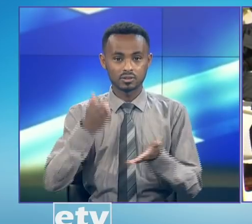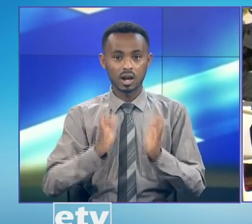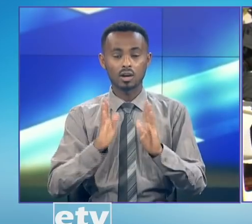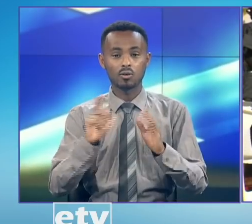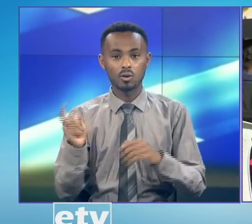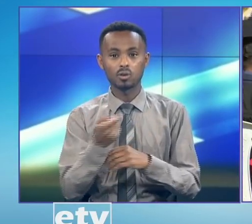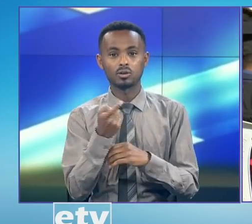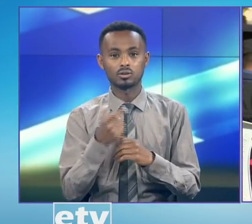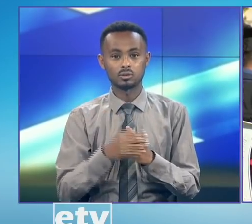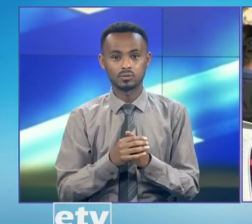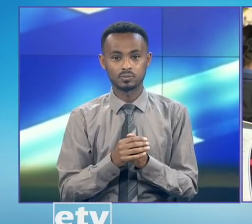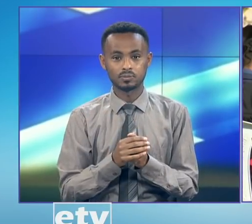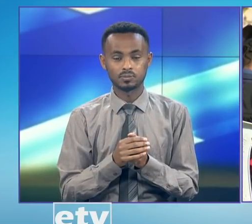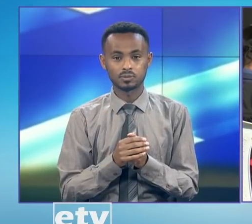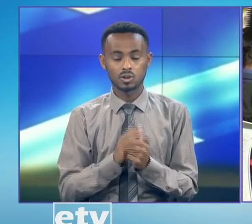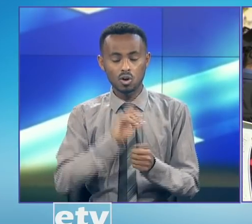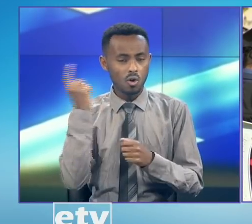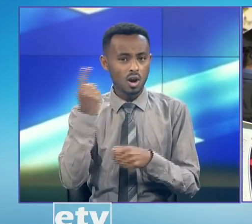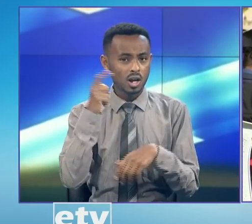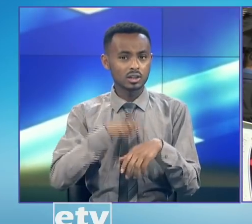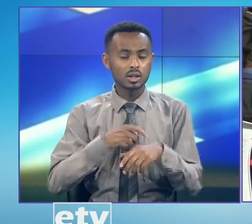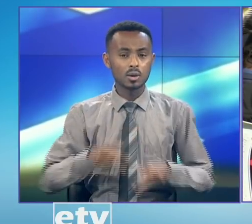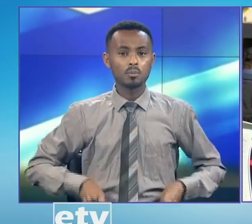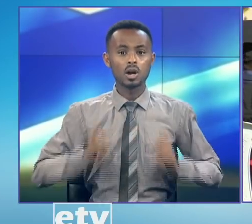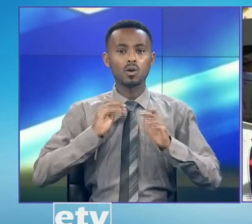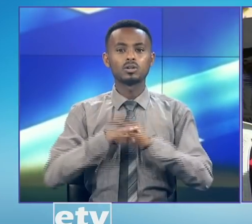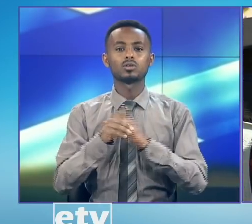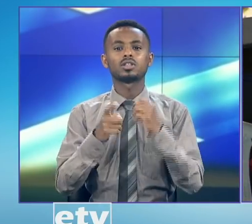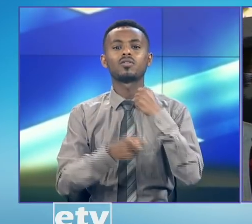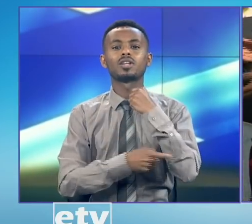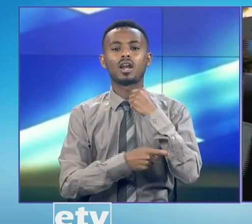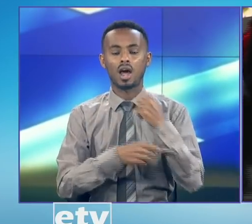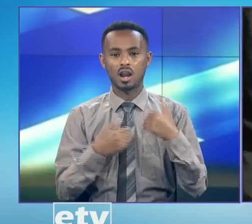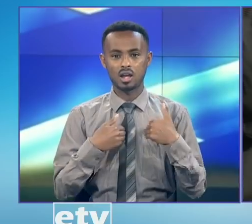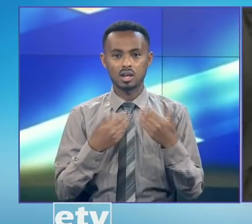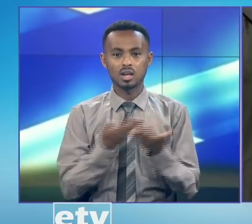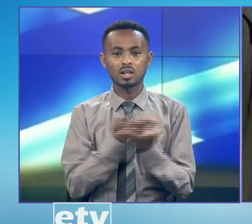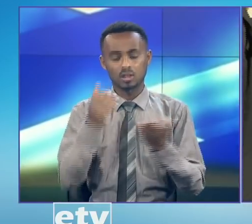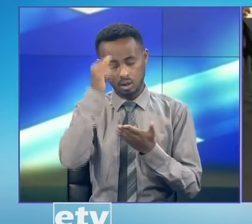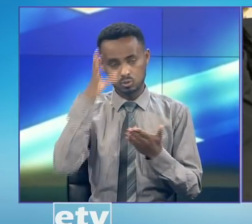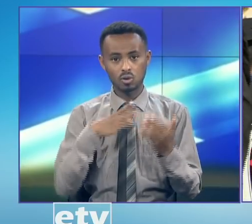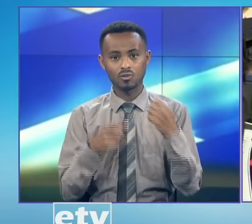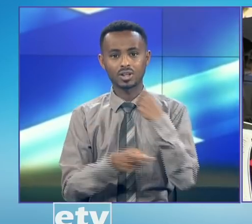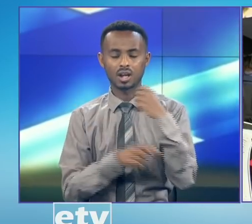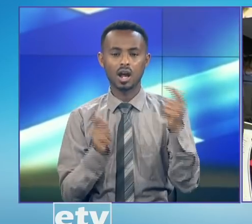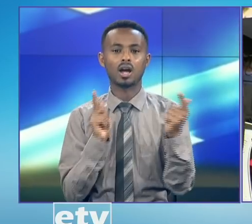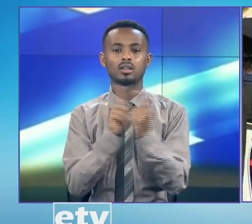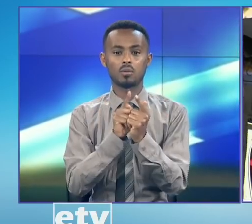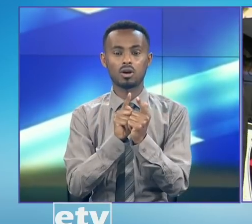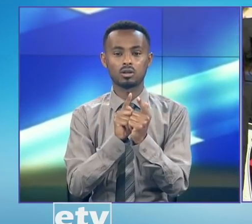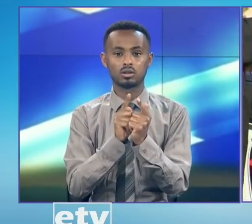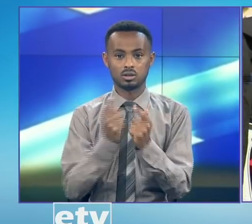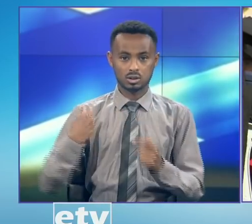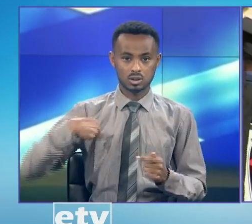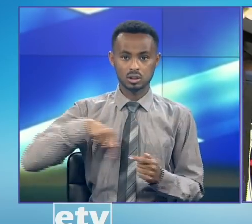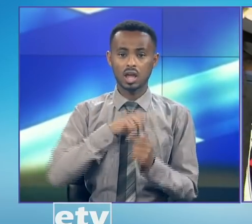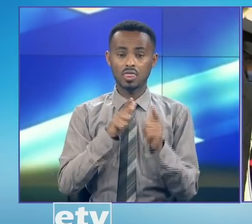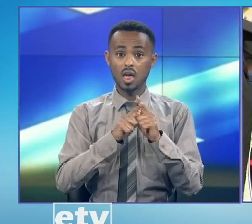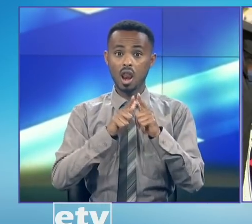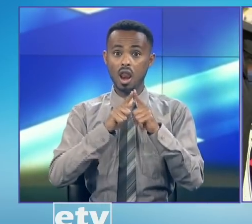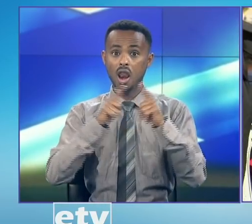ሆኖ ሁሌም በህይወት ውስጥ ፈተና አለ። የትኛውም ሰው ፈተና ይገጥመዋል። እኛ